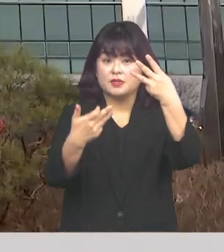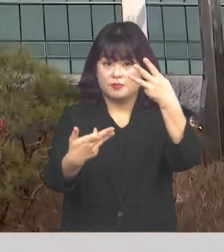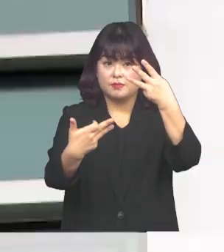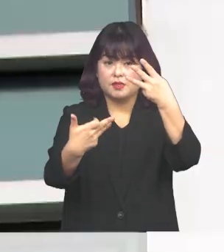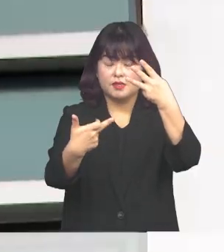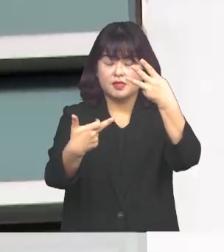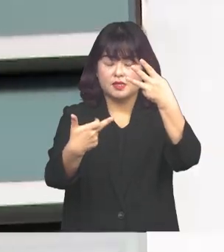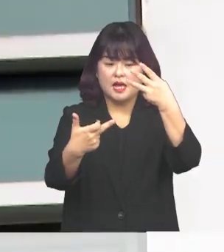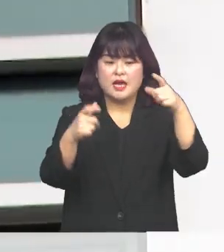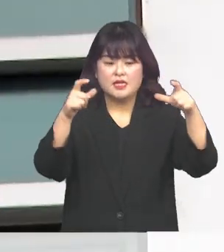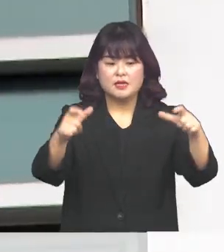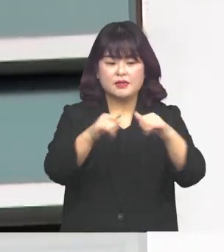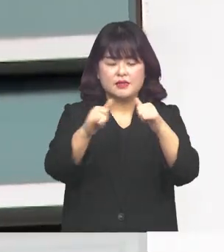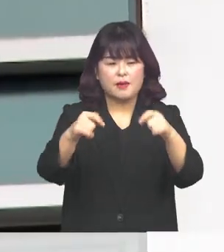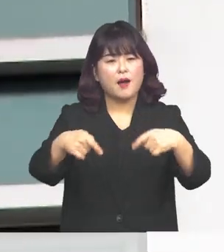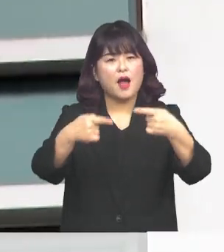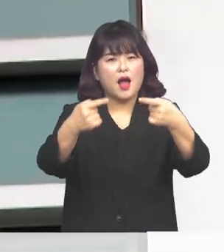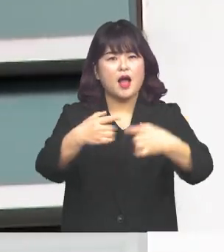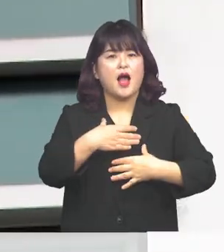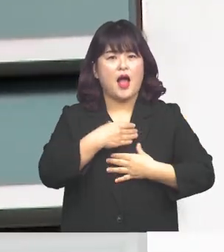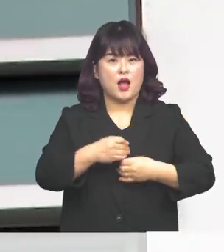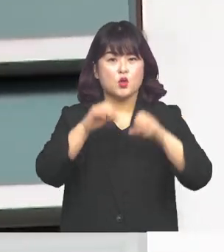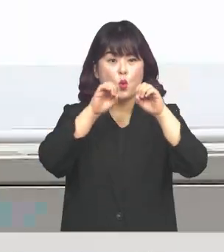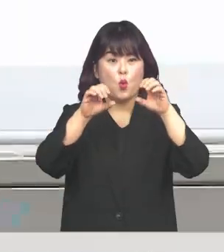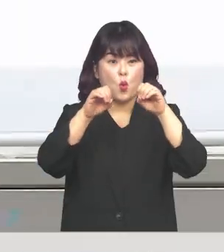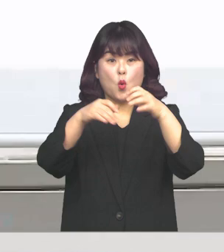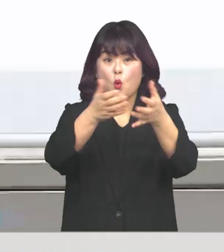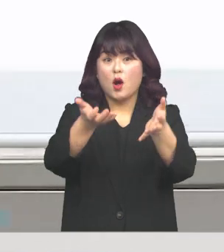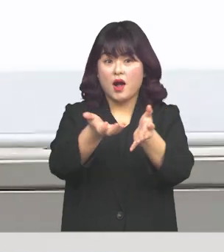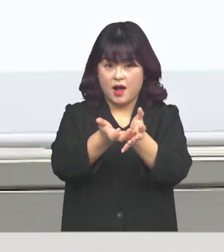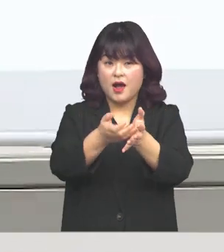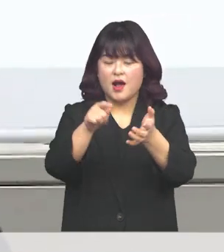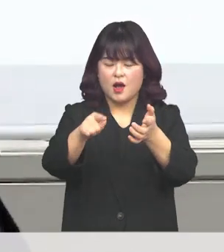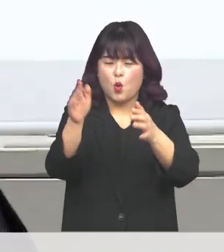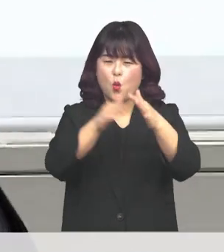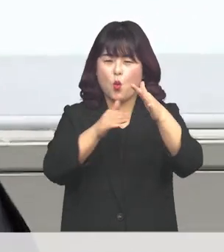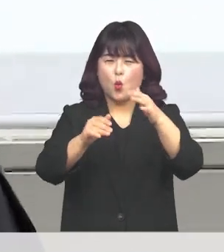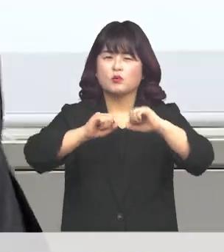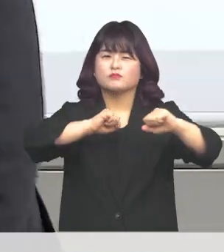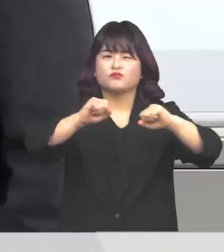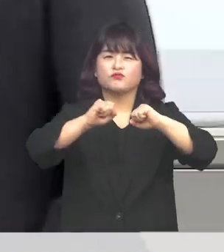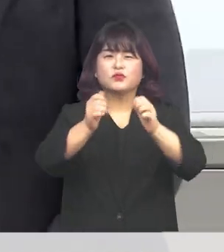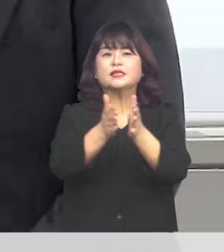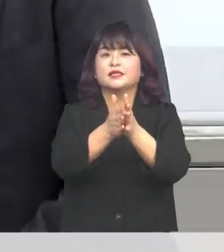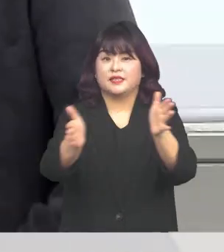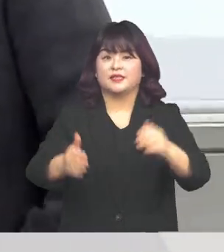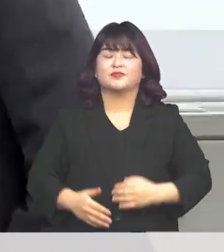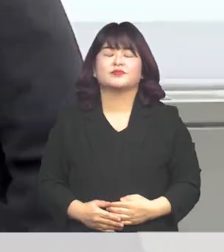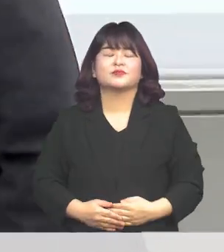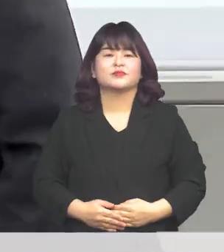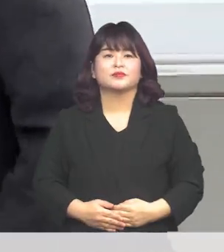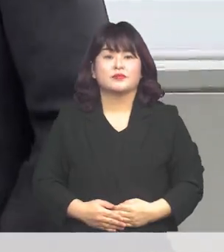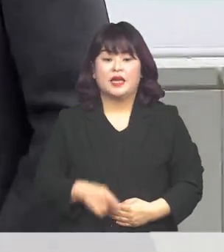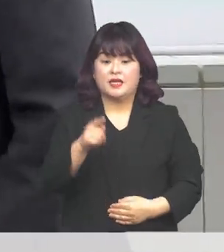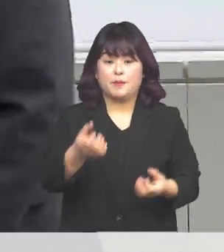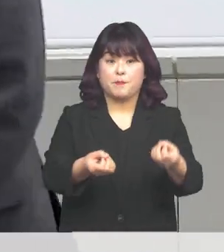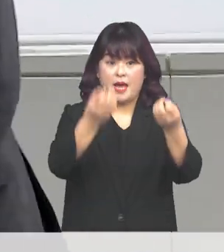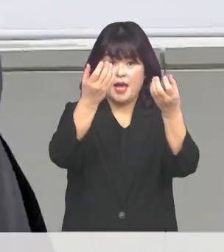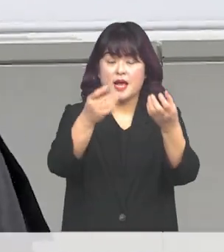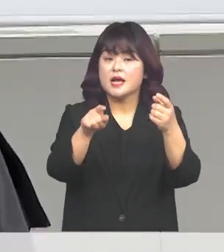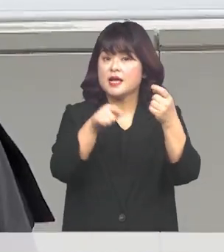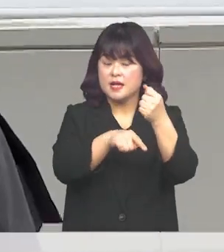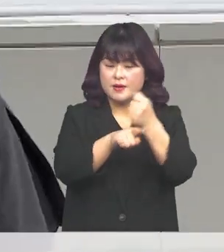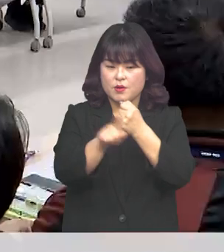용인특례시는 17일 시민이 참여하는 교통안전 홍보단 지켜용 서포터즈가 공식 활동을 시작했다고 밝혔습니다.